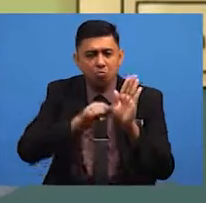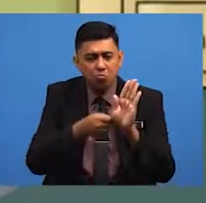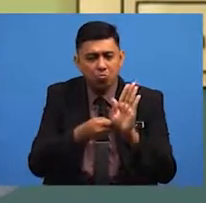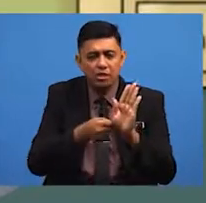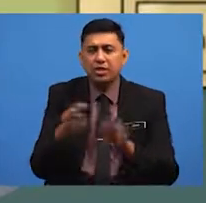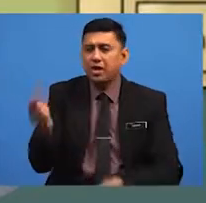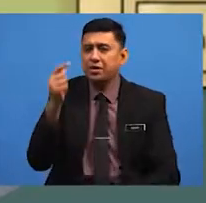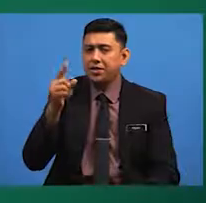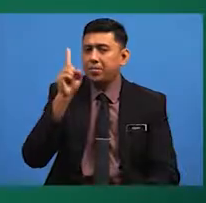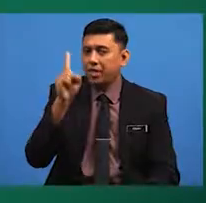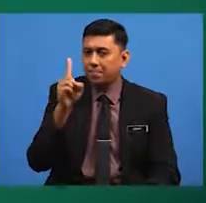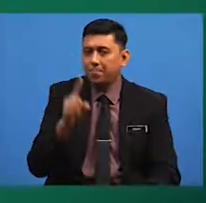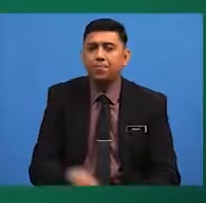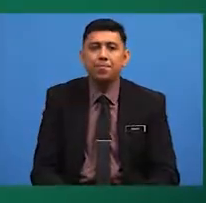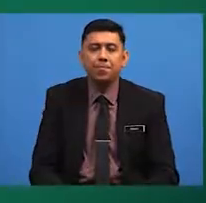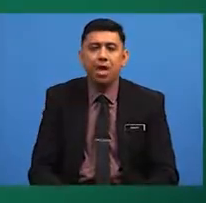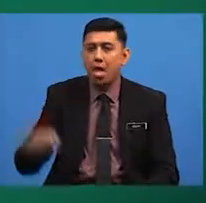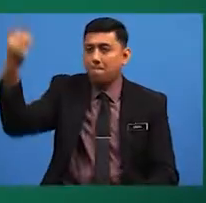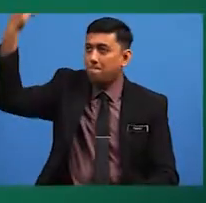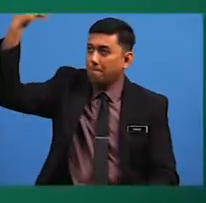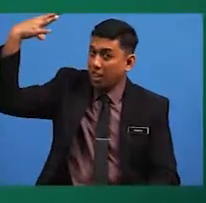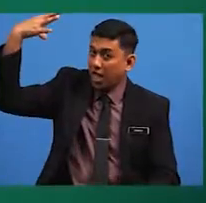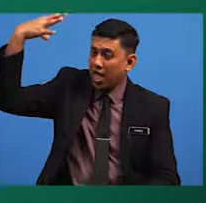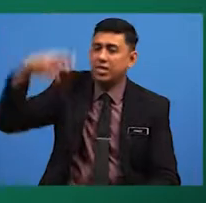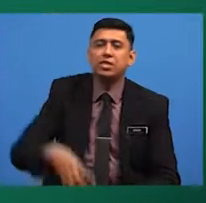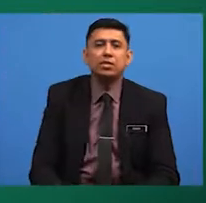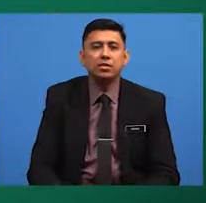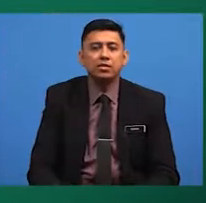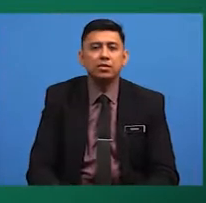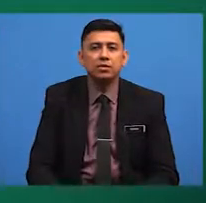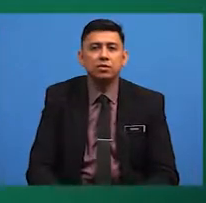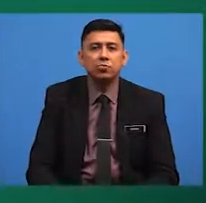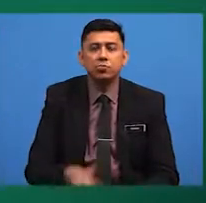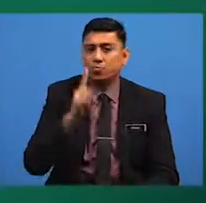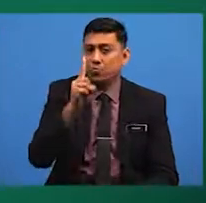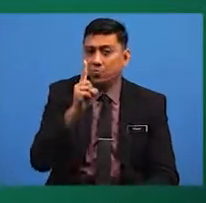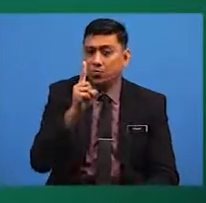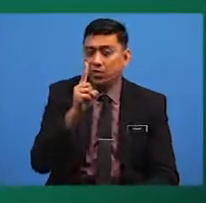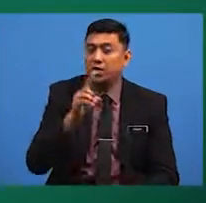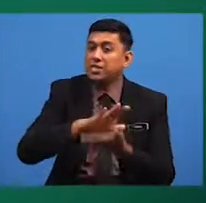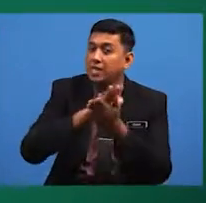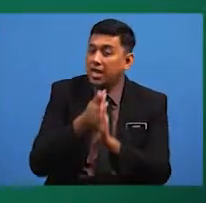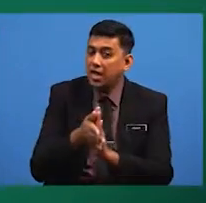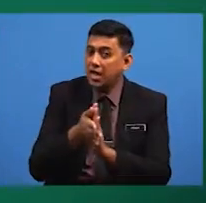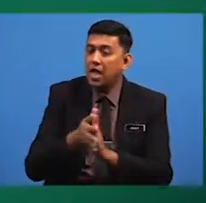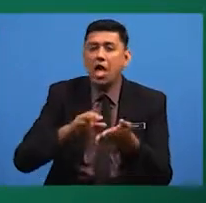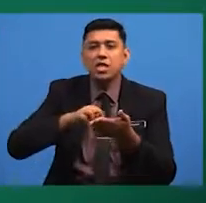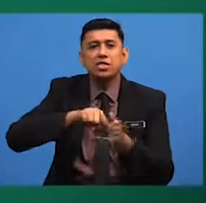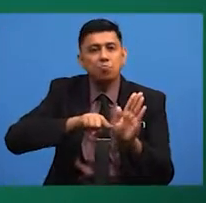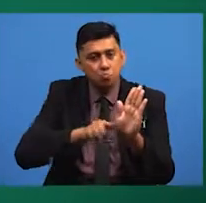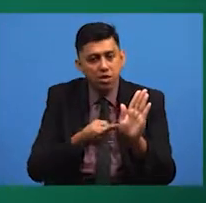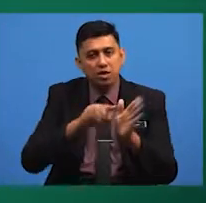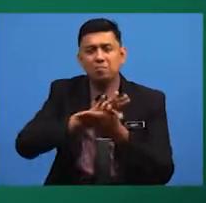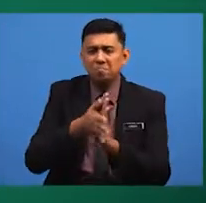pertama ialah matahari-matahari Indah satu kejadian semulajadi